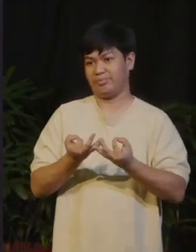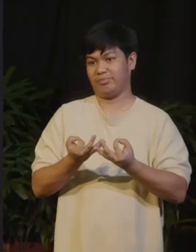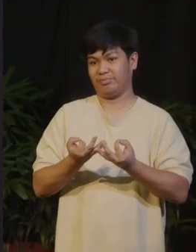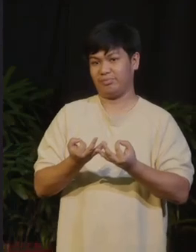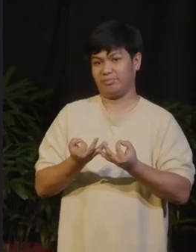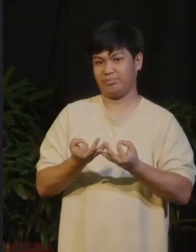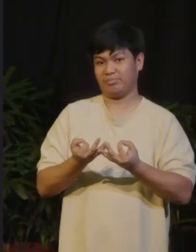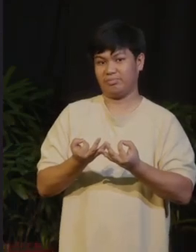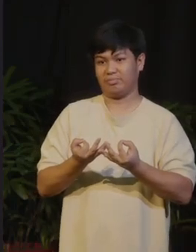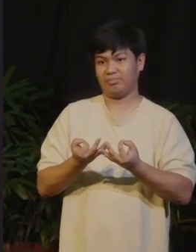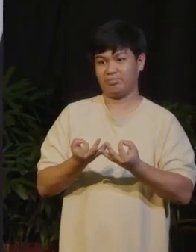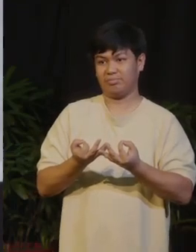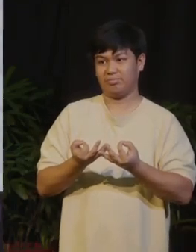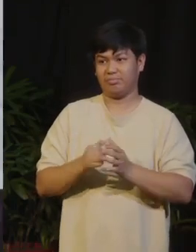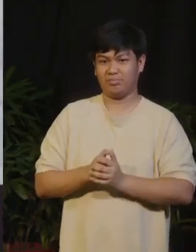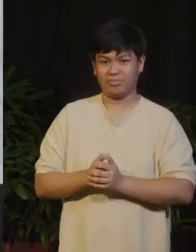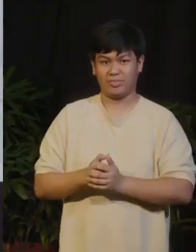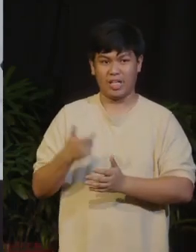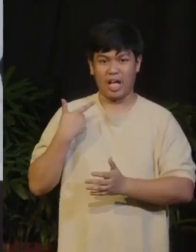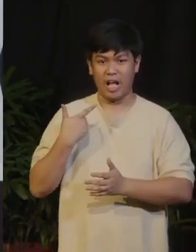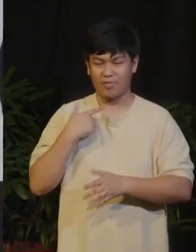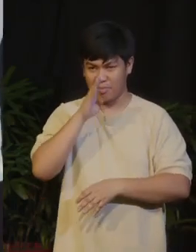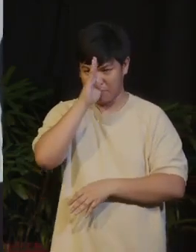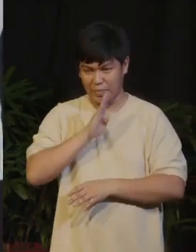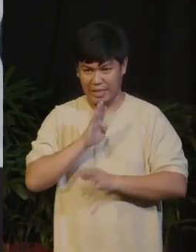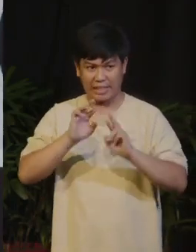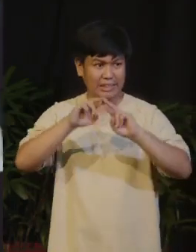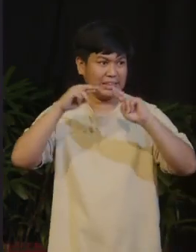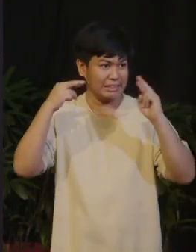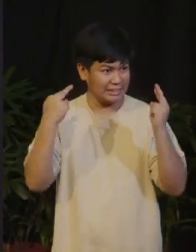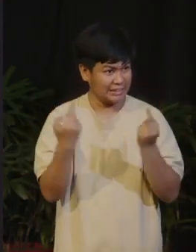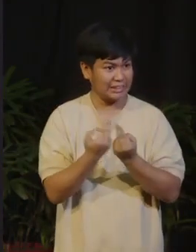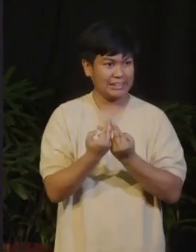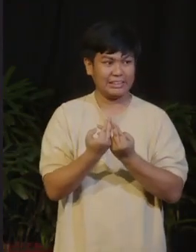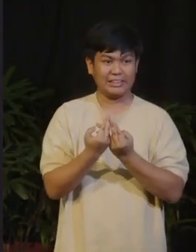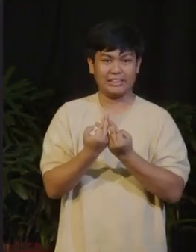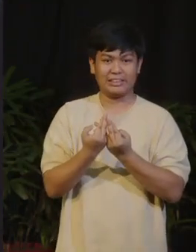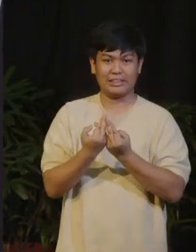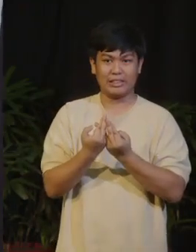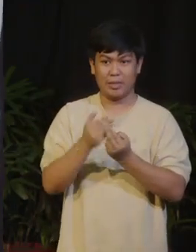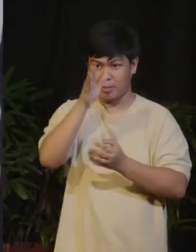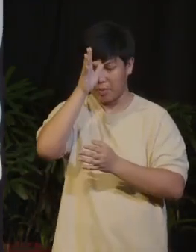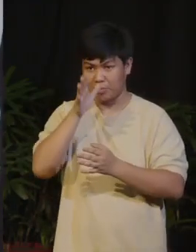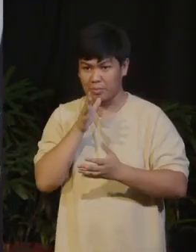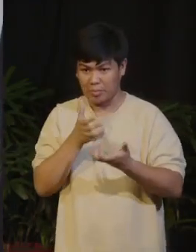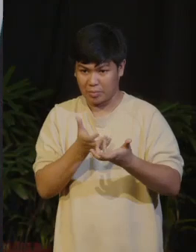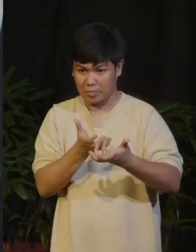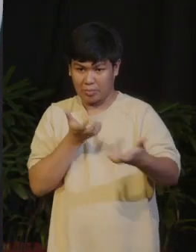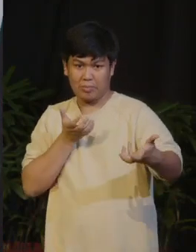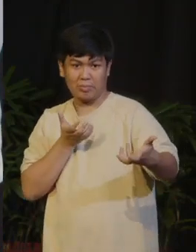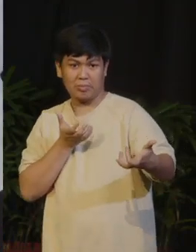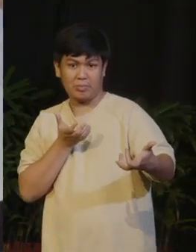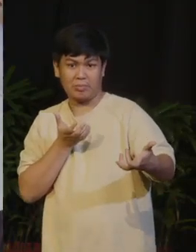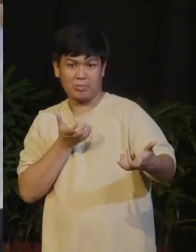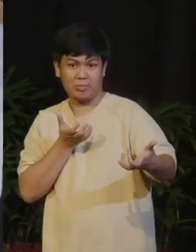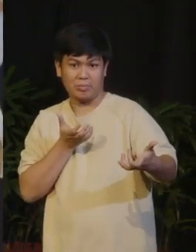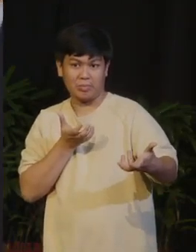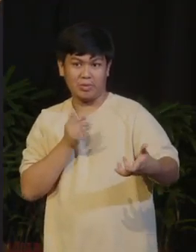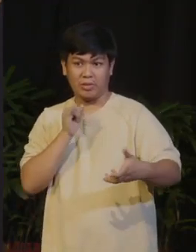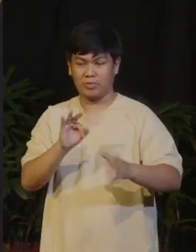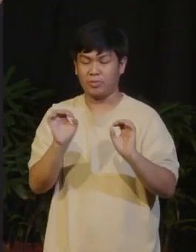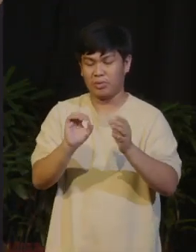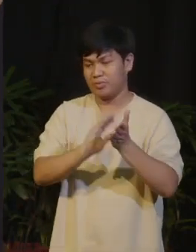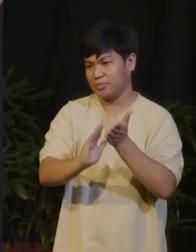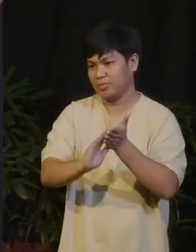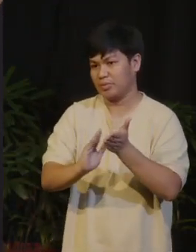separation, nagkakaroon na ng break yung parental relationship. Ganon din kapag